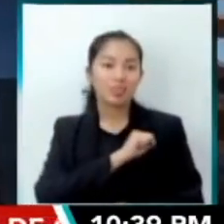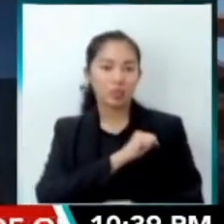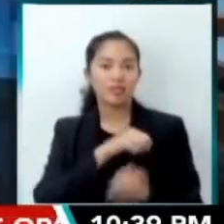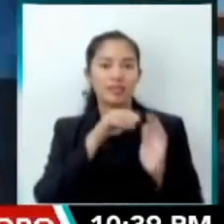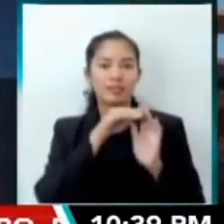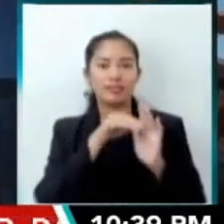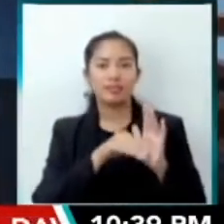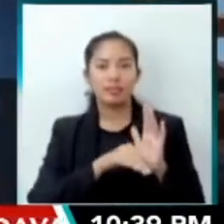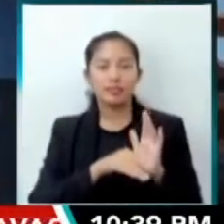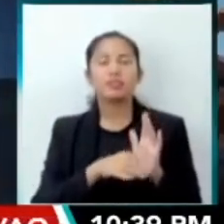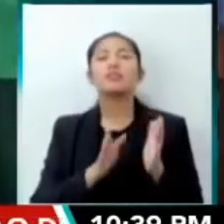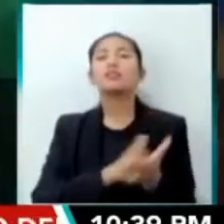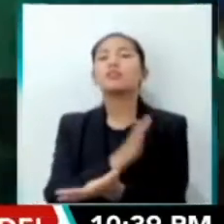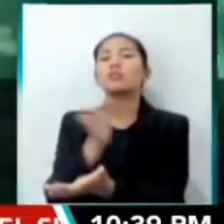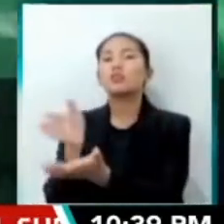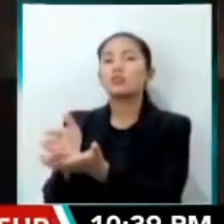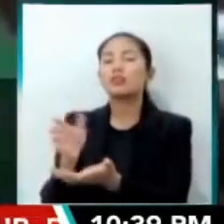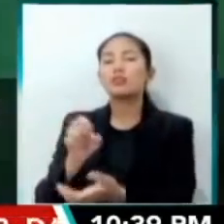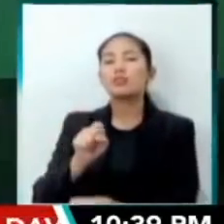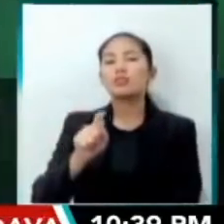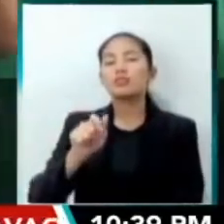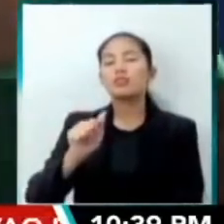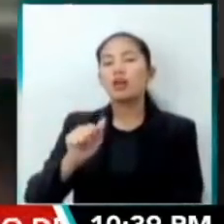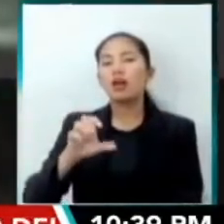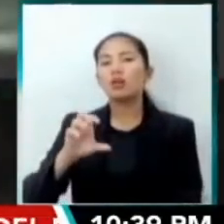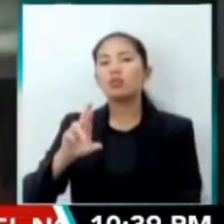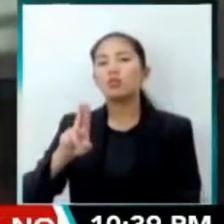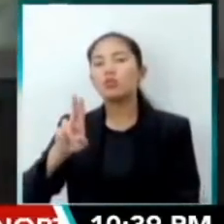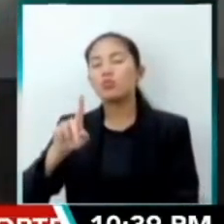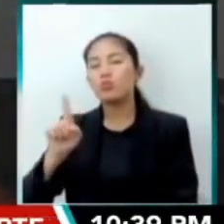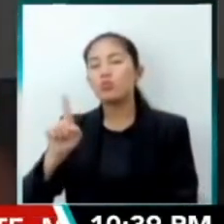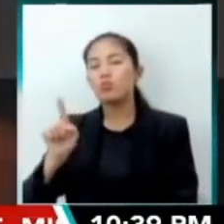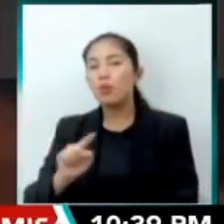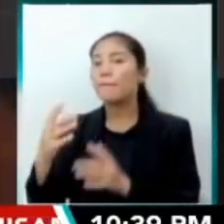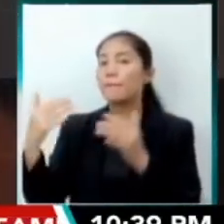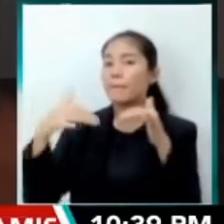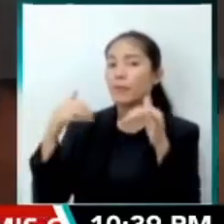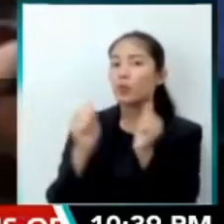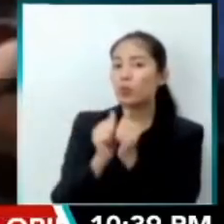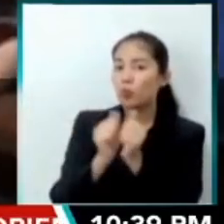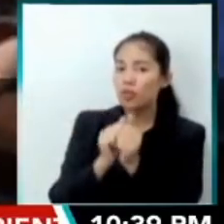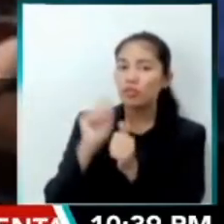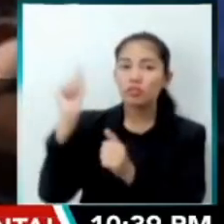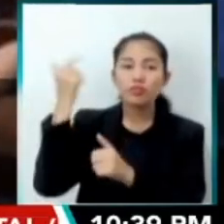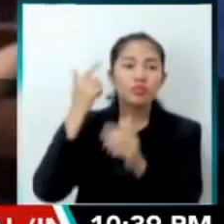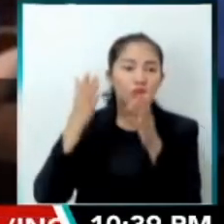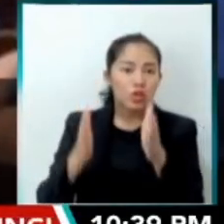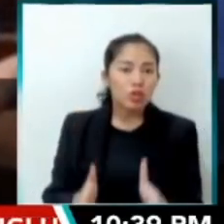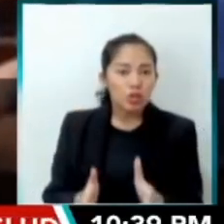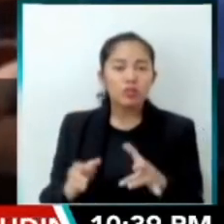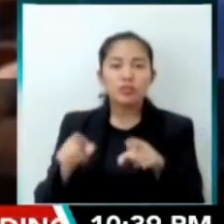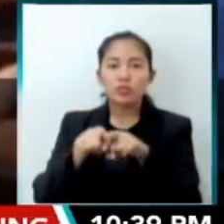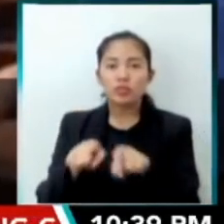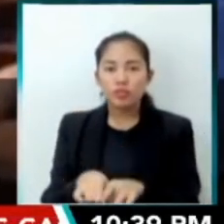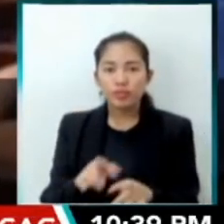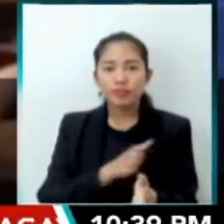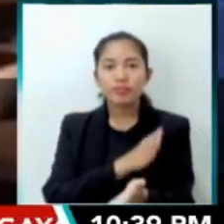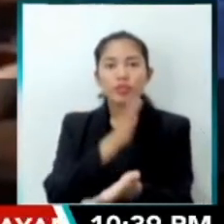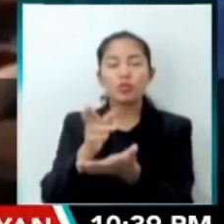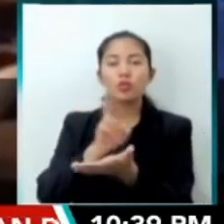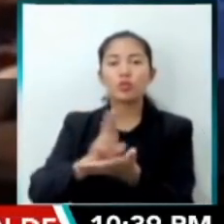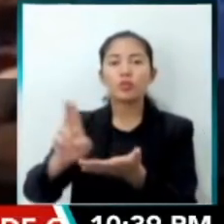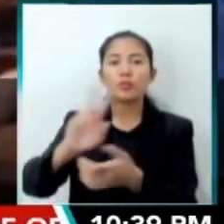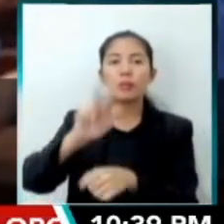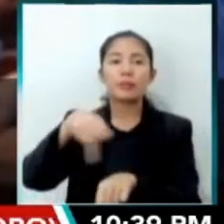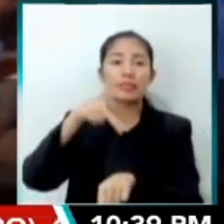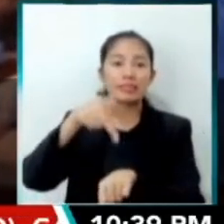bayan ng Santa Cruz, nag-courtesy call kay Laguna Governor Ramil Hernandez at nagpunta rin sa University of the Philippines, Los